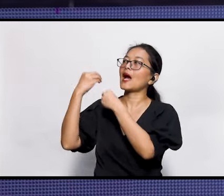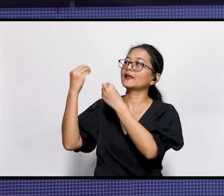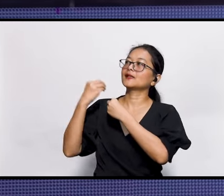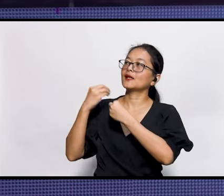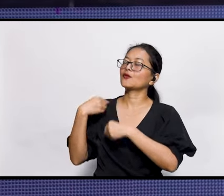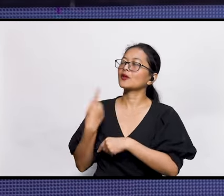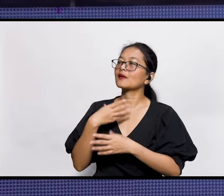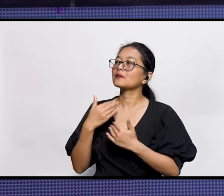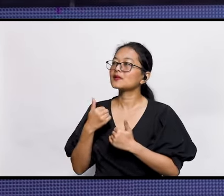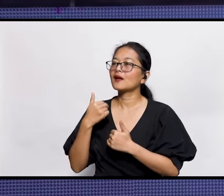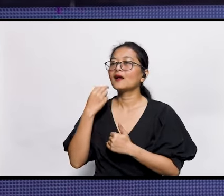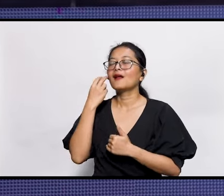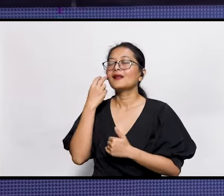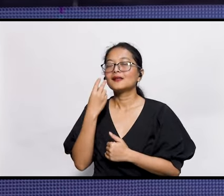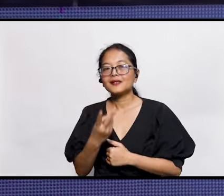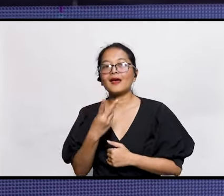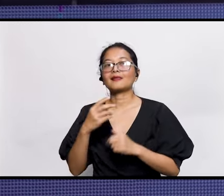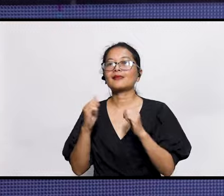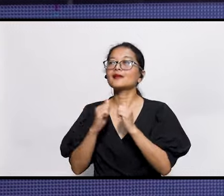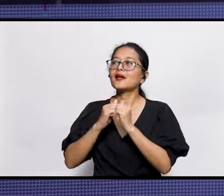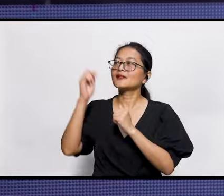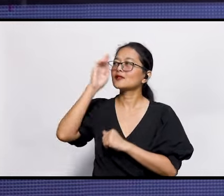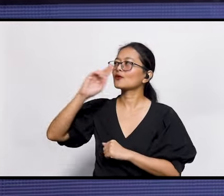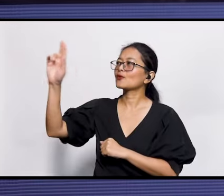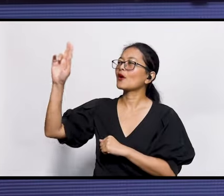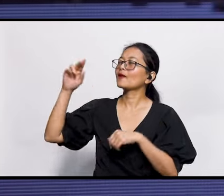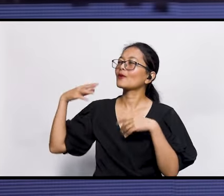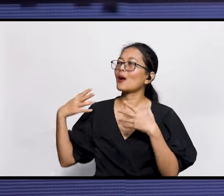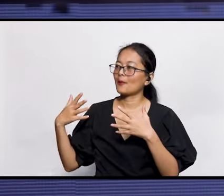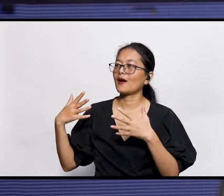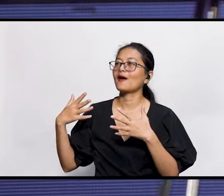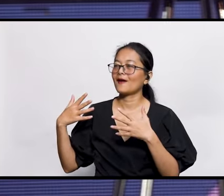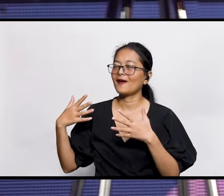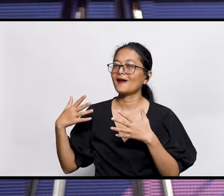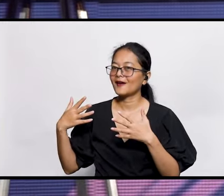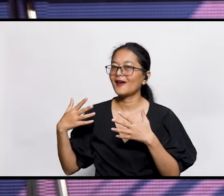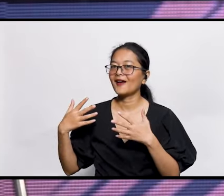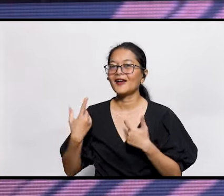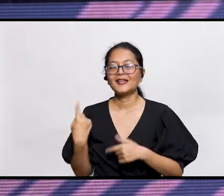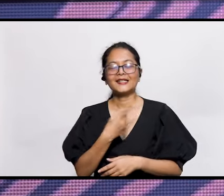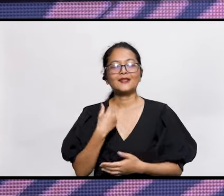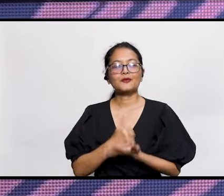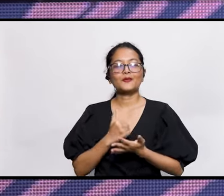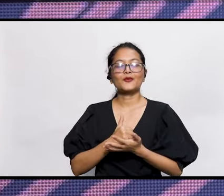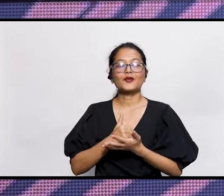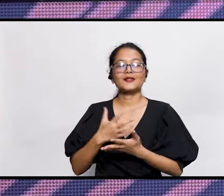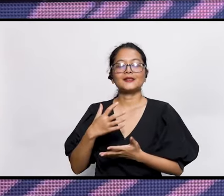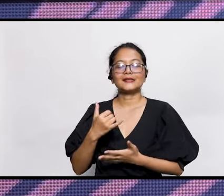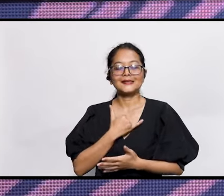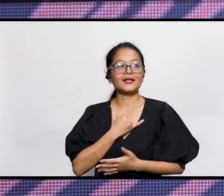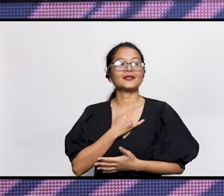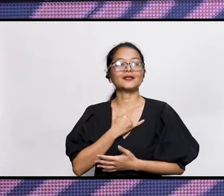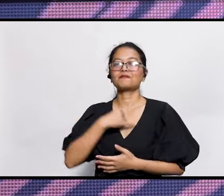bisa melihat akan janjinya Bagaimana kita bisa meyakini akan perintahnya walaupun situasi dan